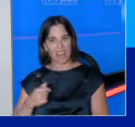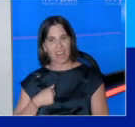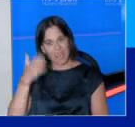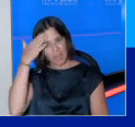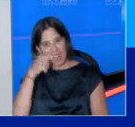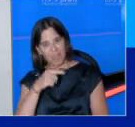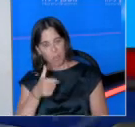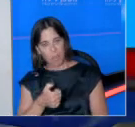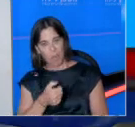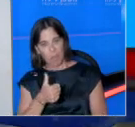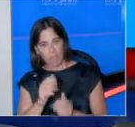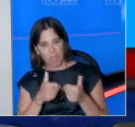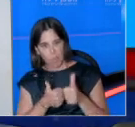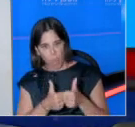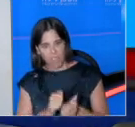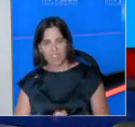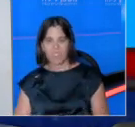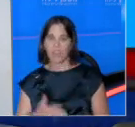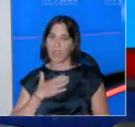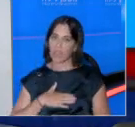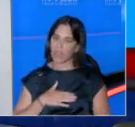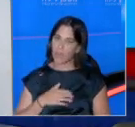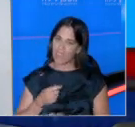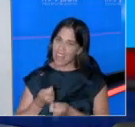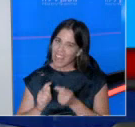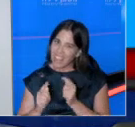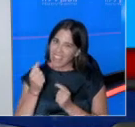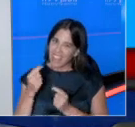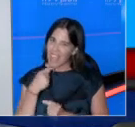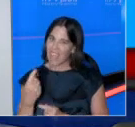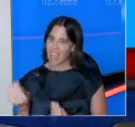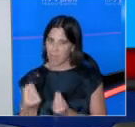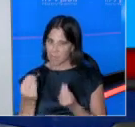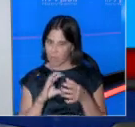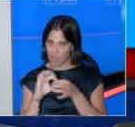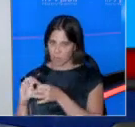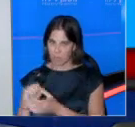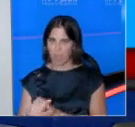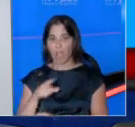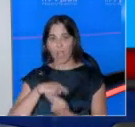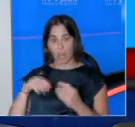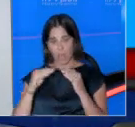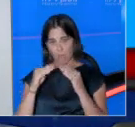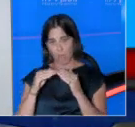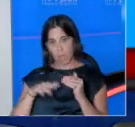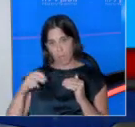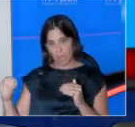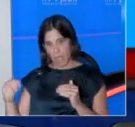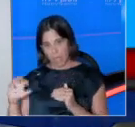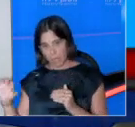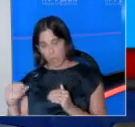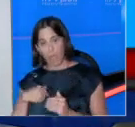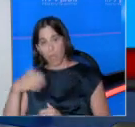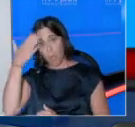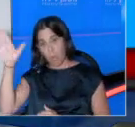אותו מערוץ הספורט. אני רוצה, לטיזר, אתה יודע, אני רוצה להגיד לך את הדבר הבא. אנחנו גרים במזרח התיכון, אנחנו לא